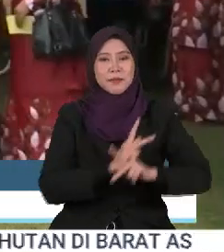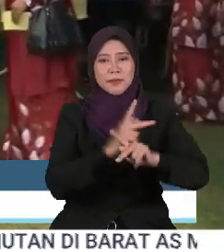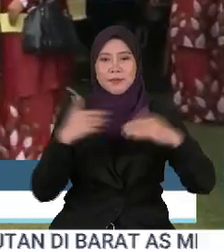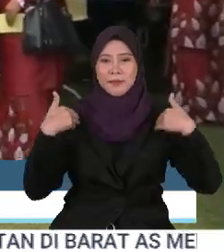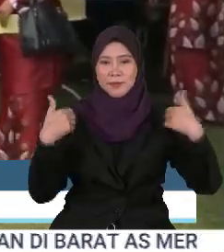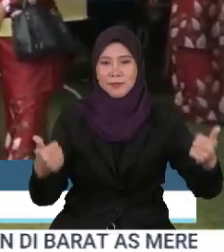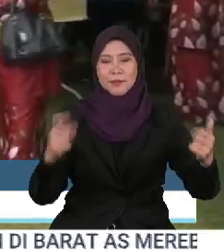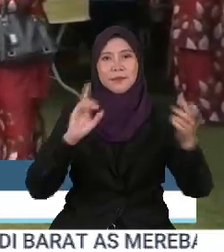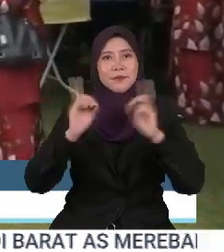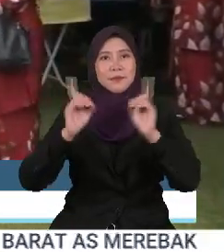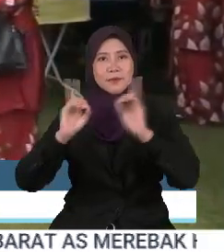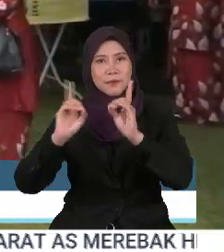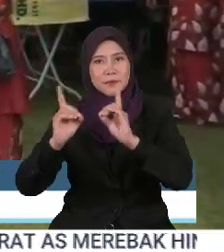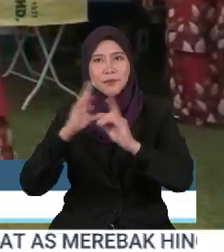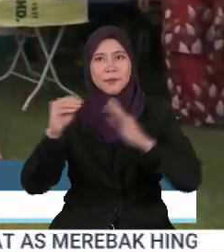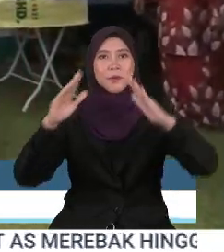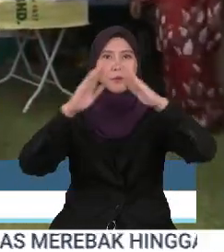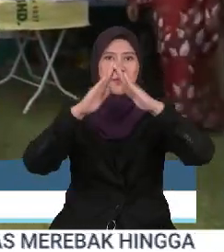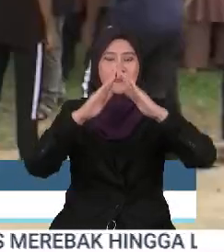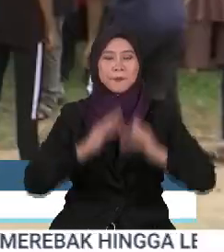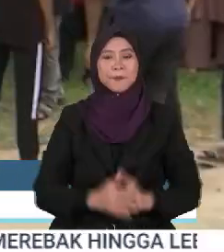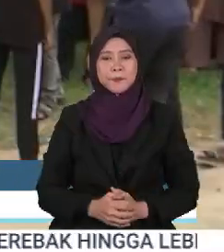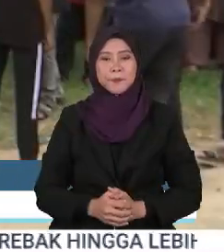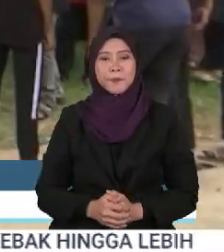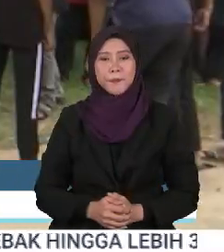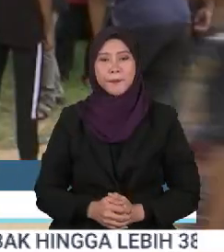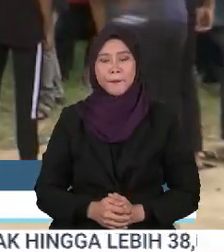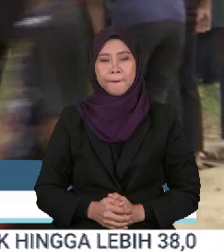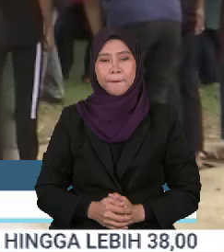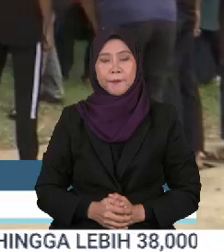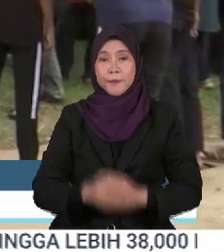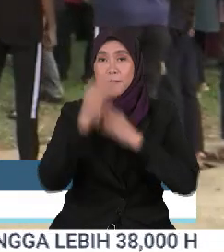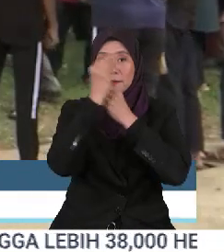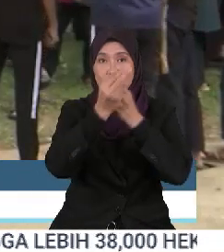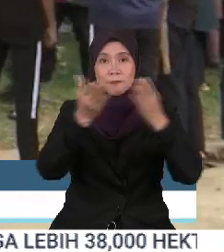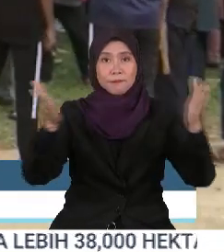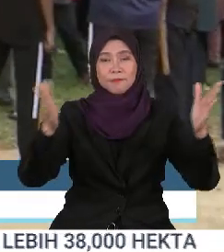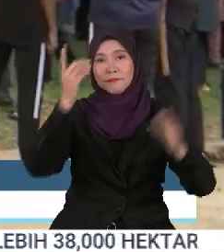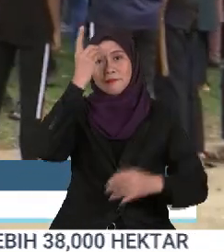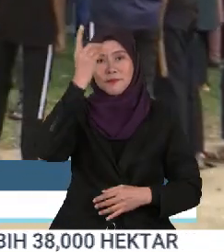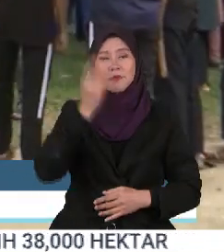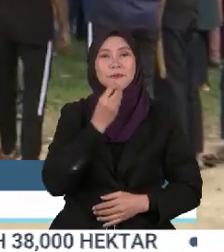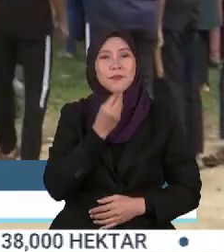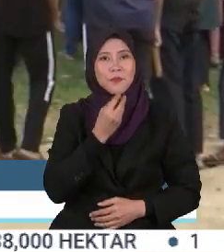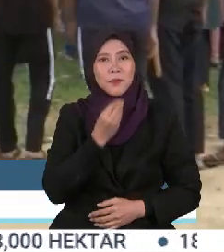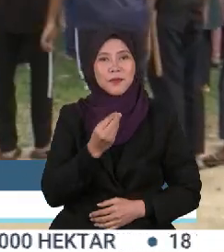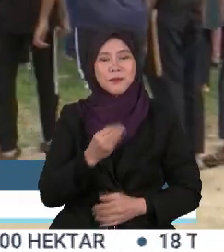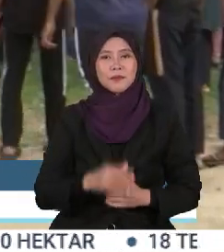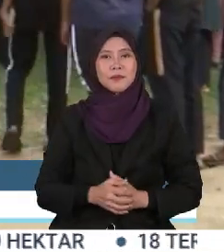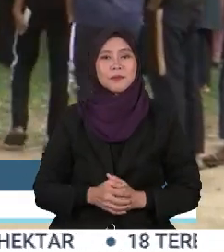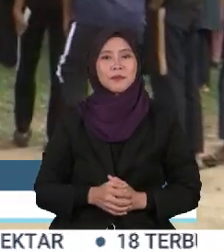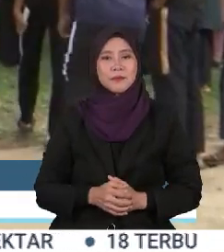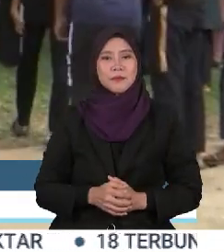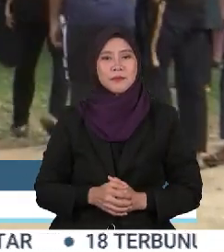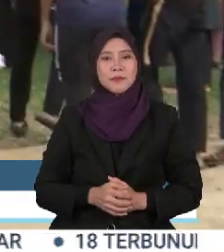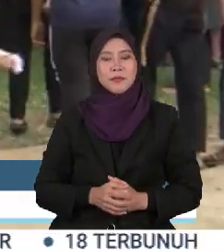pendidikan dan perumahan antara yang telah diumumkan oleh Datuk si Anwar untuk warga veda